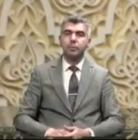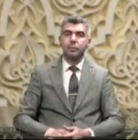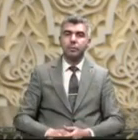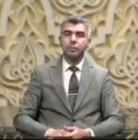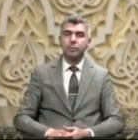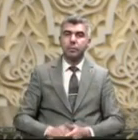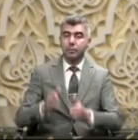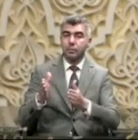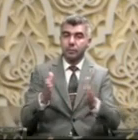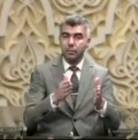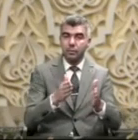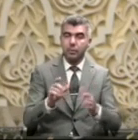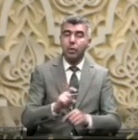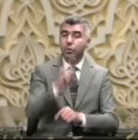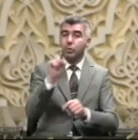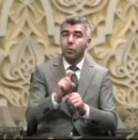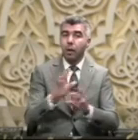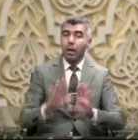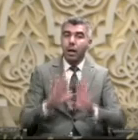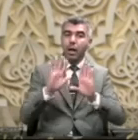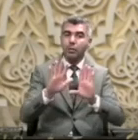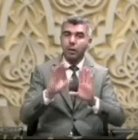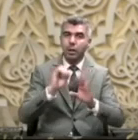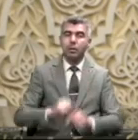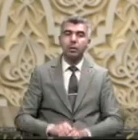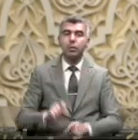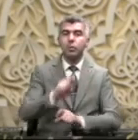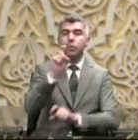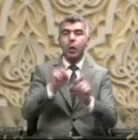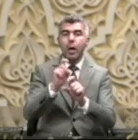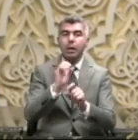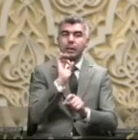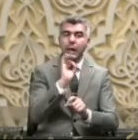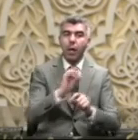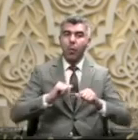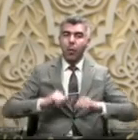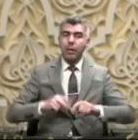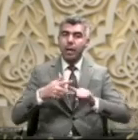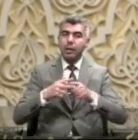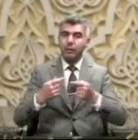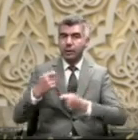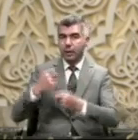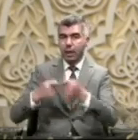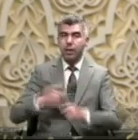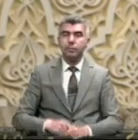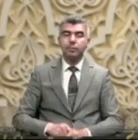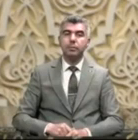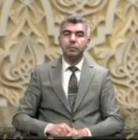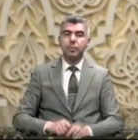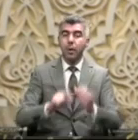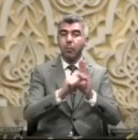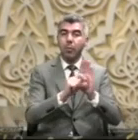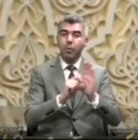ونمر للسؤال العاشر وهو الاخير في سلسله الاسئله الموجهه لقطاع الصناعه والتجاره وموضوعه